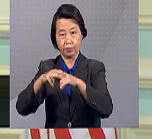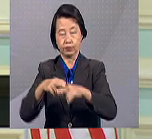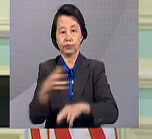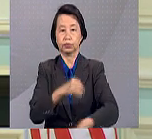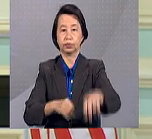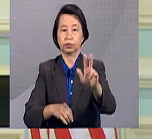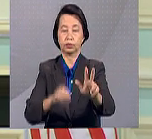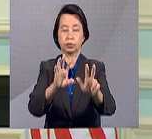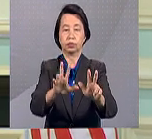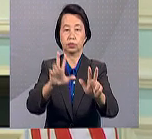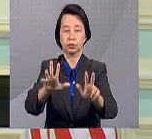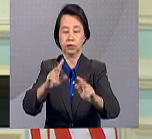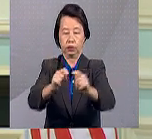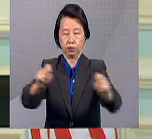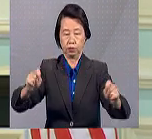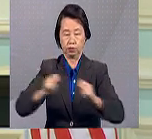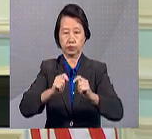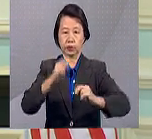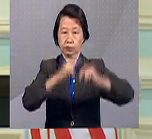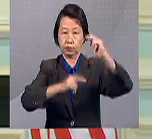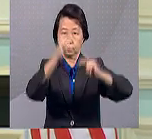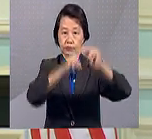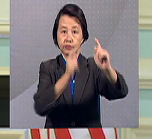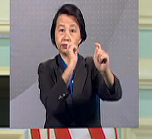395 tapak binaan.